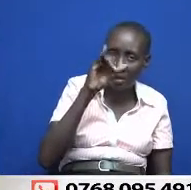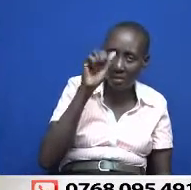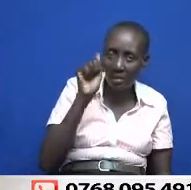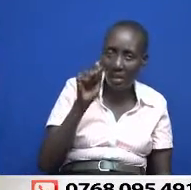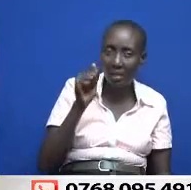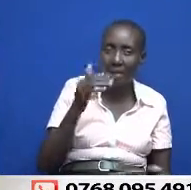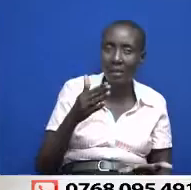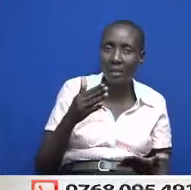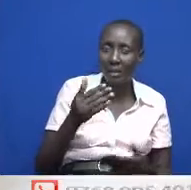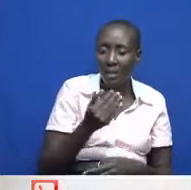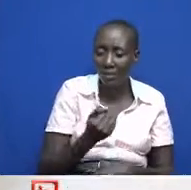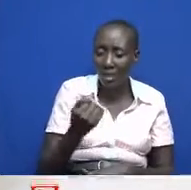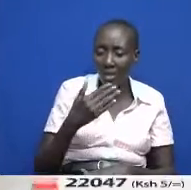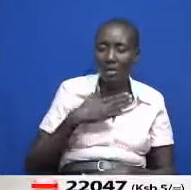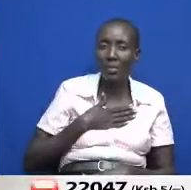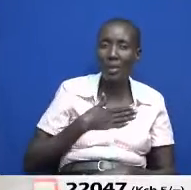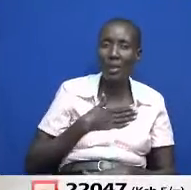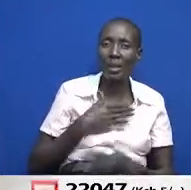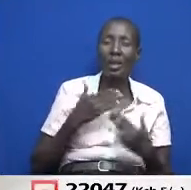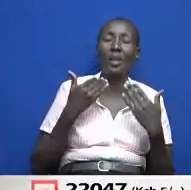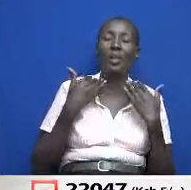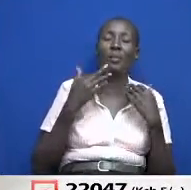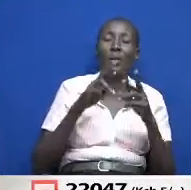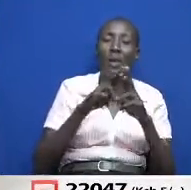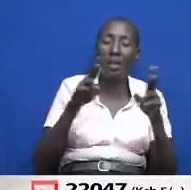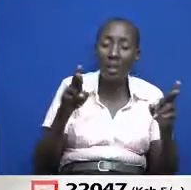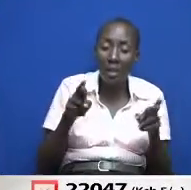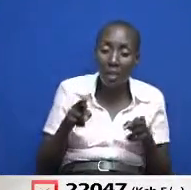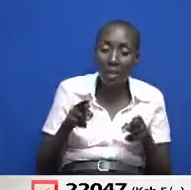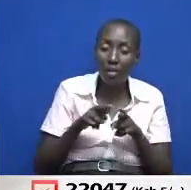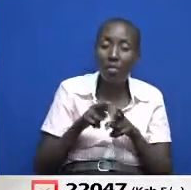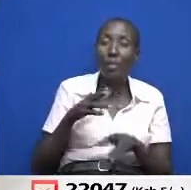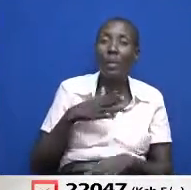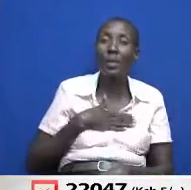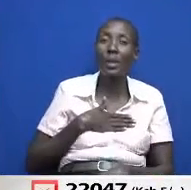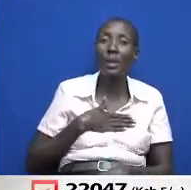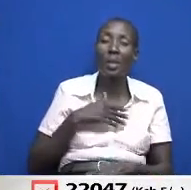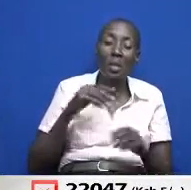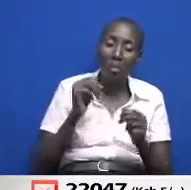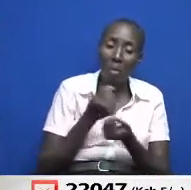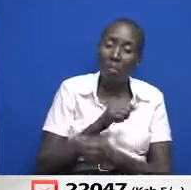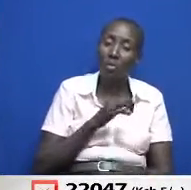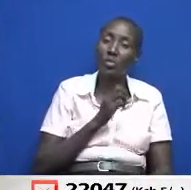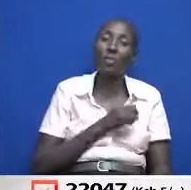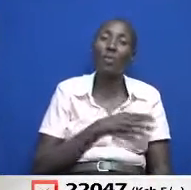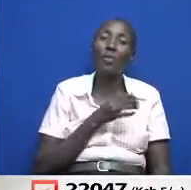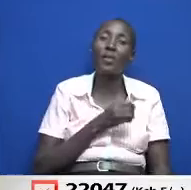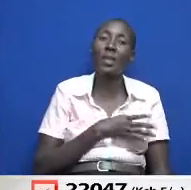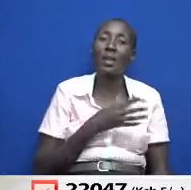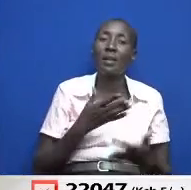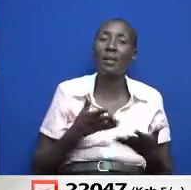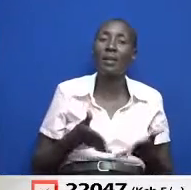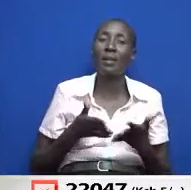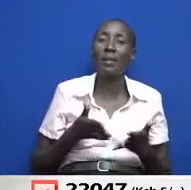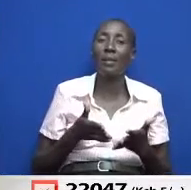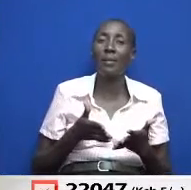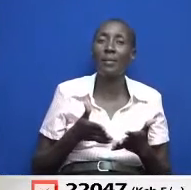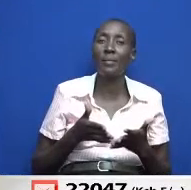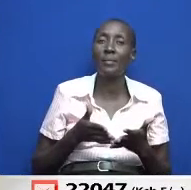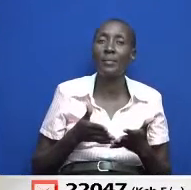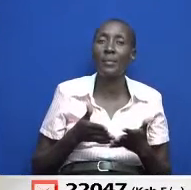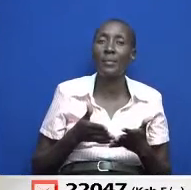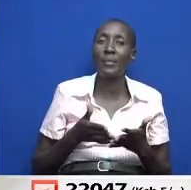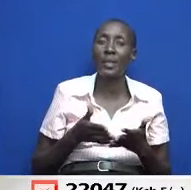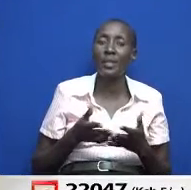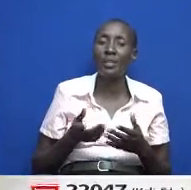Hii ni kama mtoto yangu. Hii ni bedroom yangu. Mtu hawezi kuleta mchezo hapa Sirisia. Alafu aende